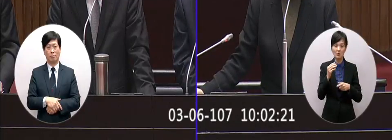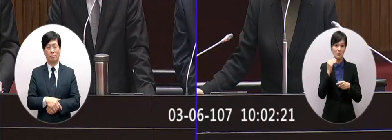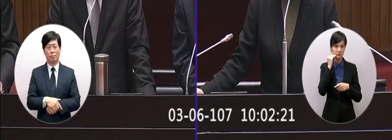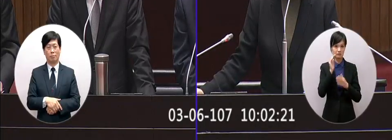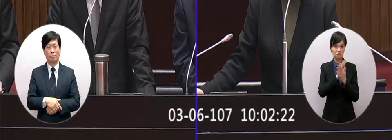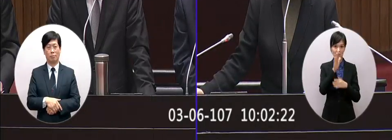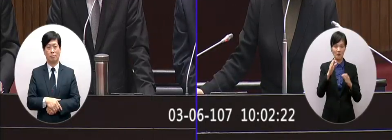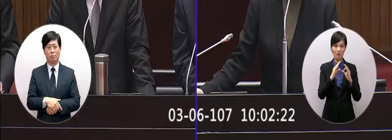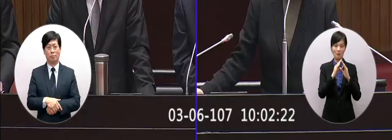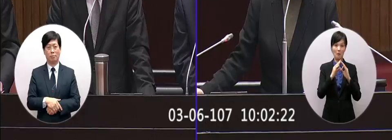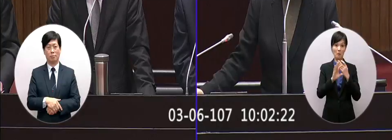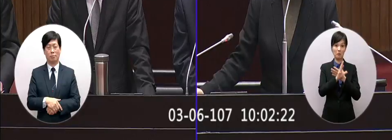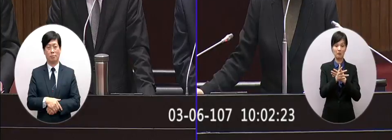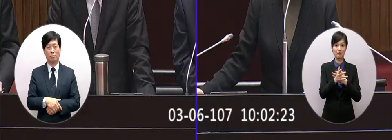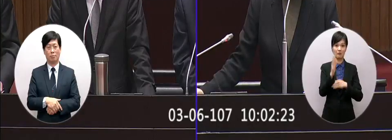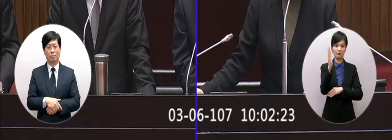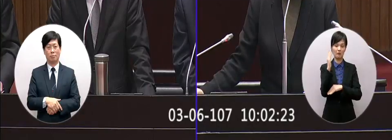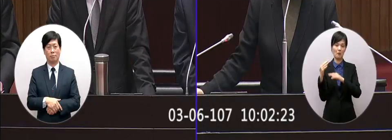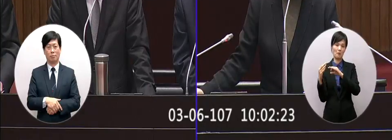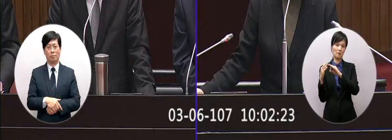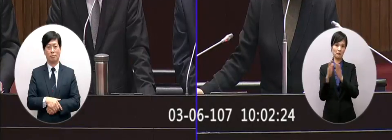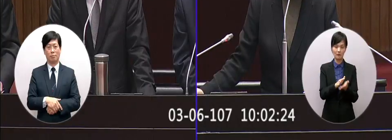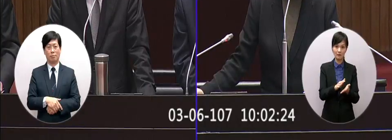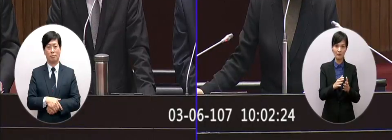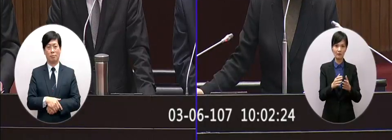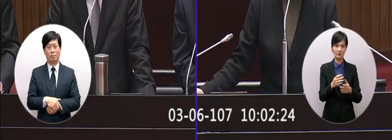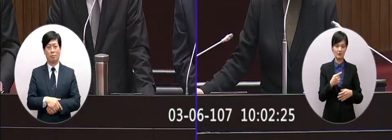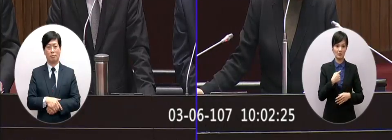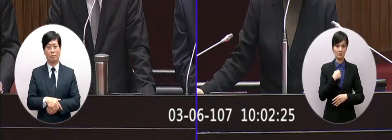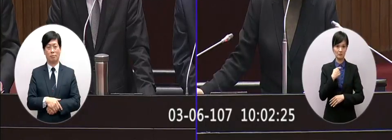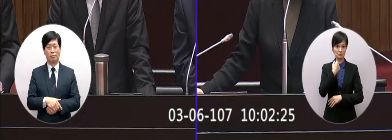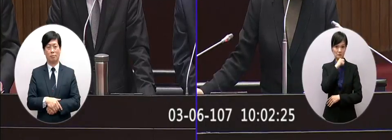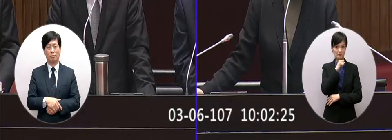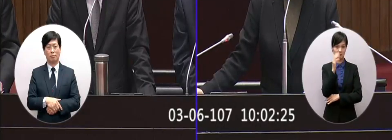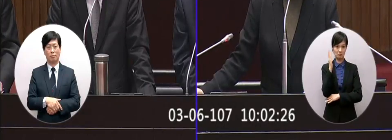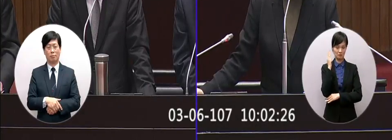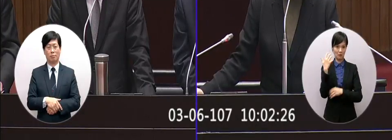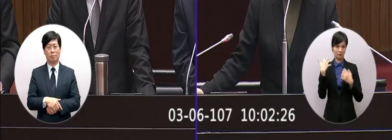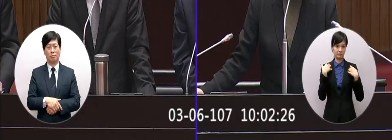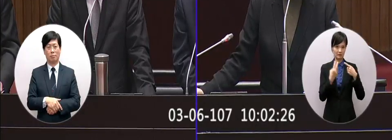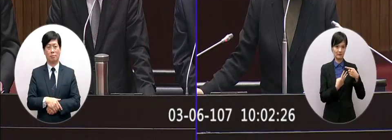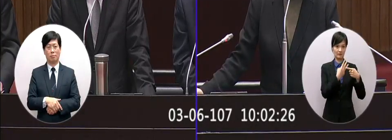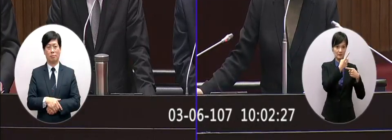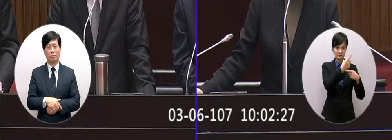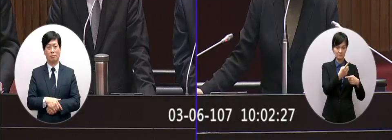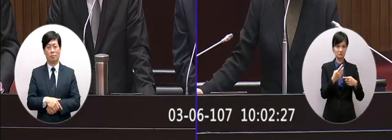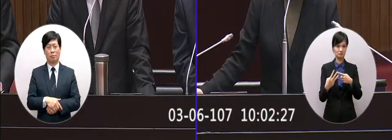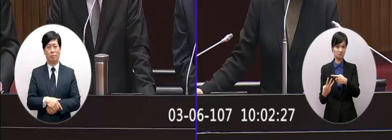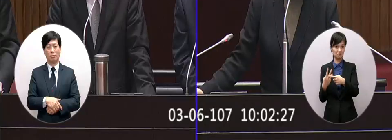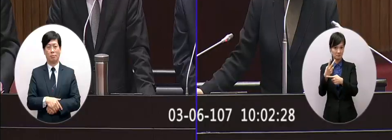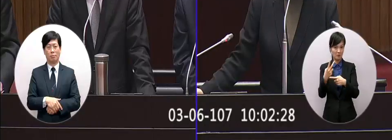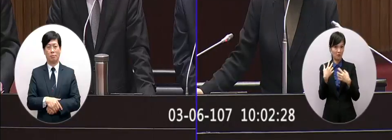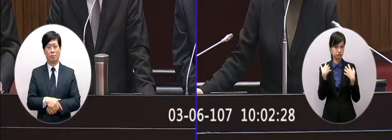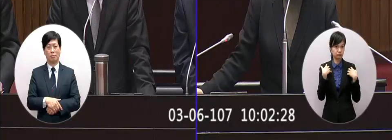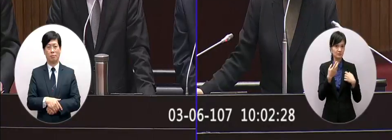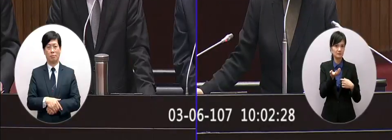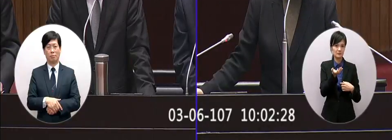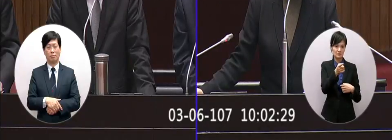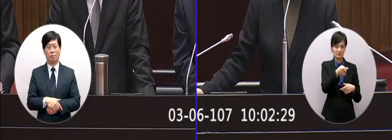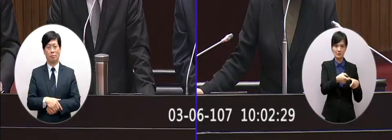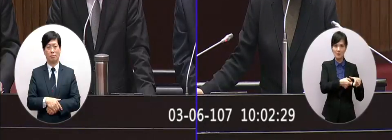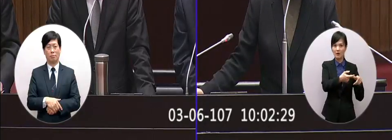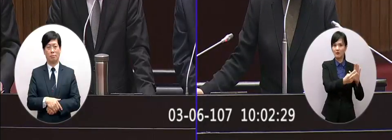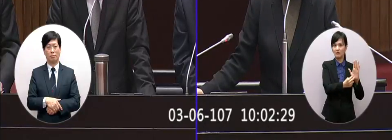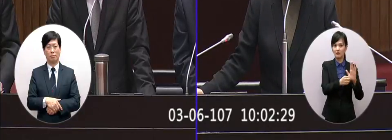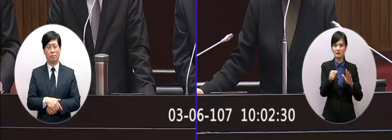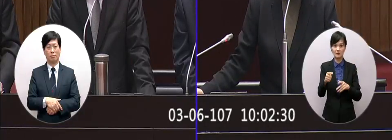担1/3。政府要承担2/3，我再提醒您，您的说话跟刚刚金